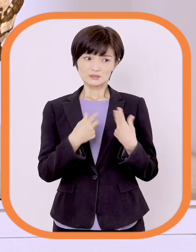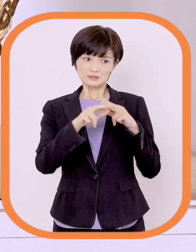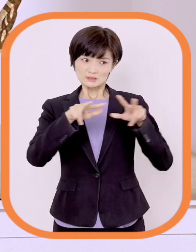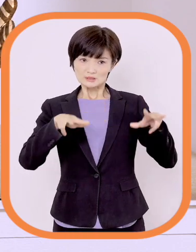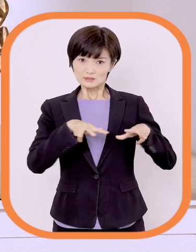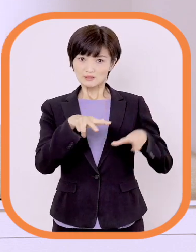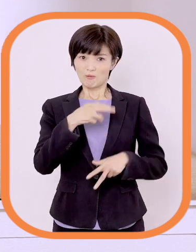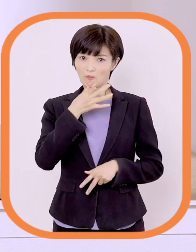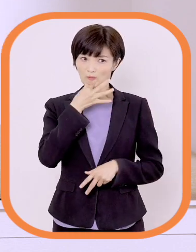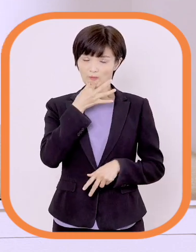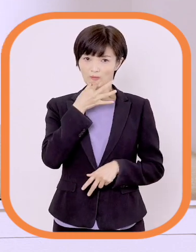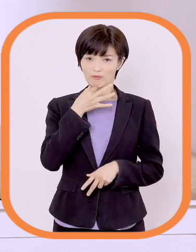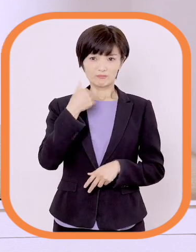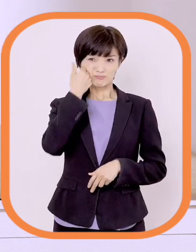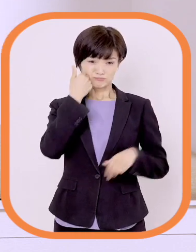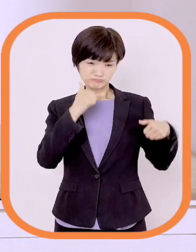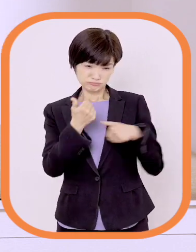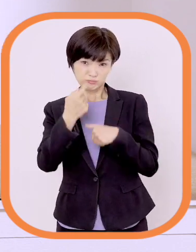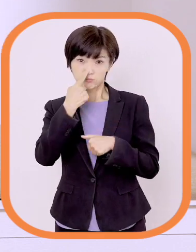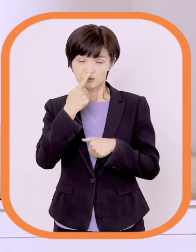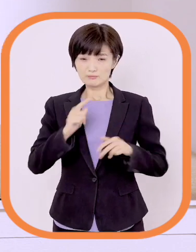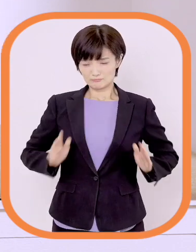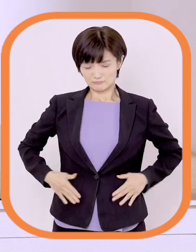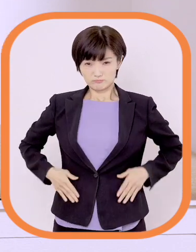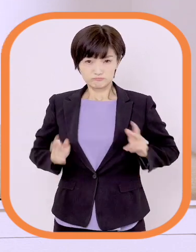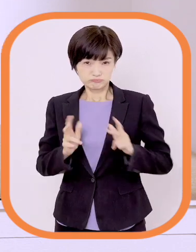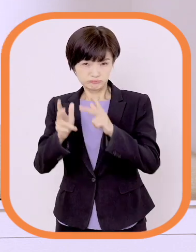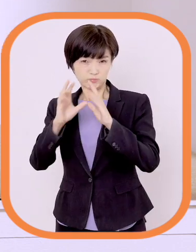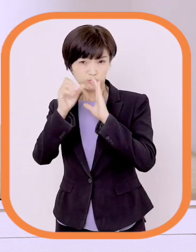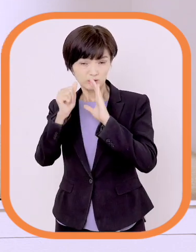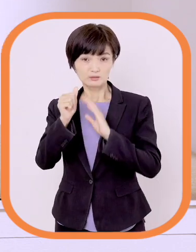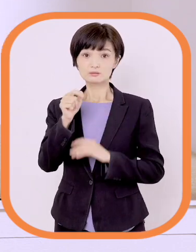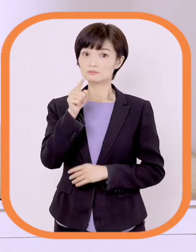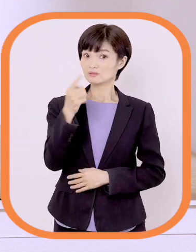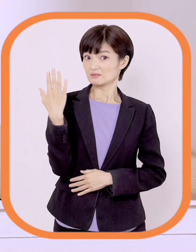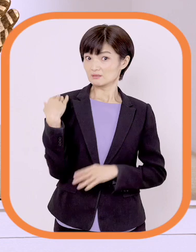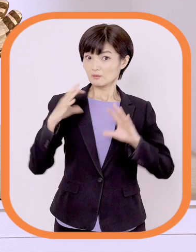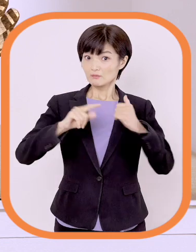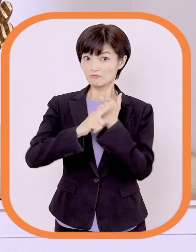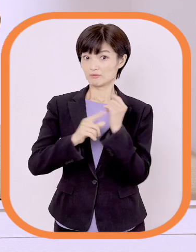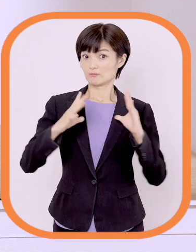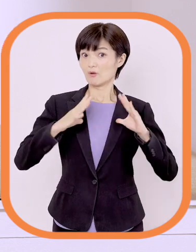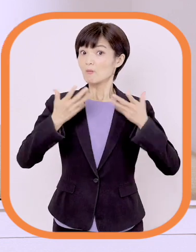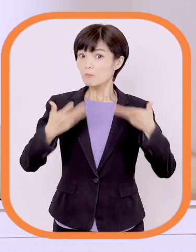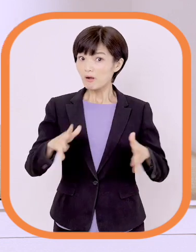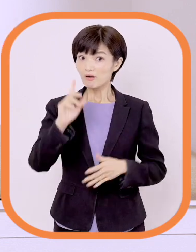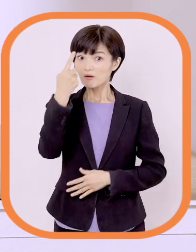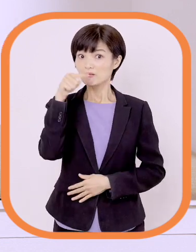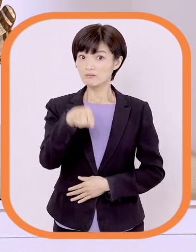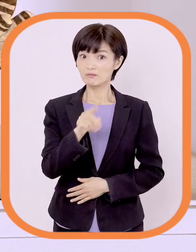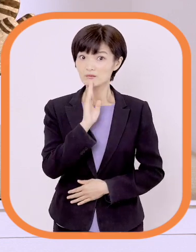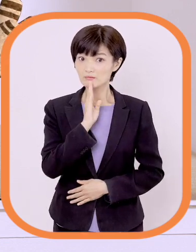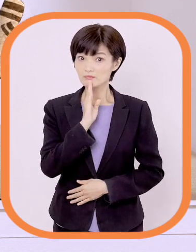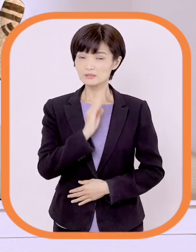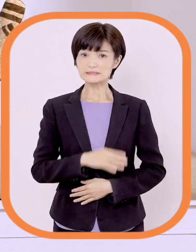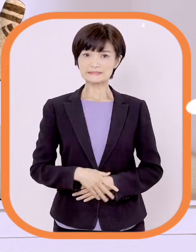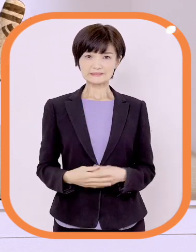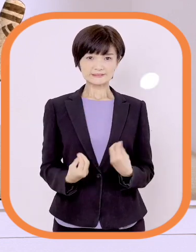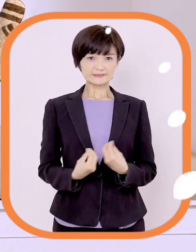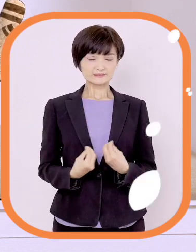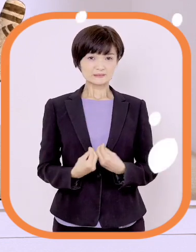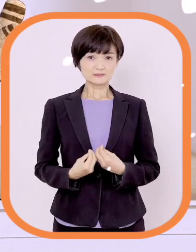人，我在想说我是不是被跟踪了，就赶快跑回家。 该不会是因为担任国民法官被跟踪了吧？